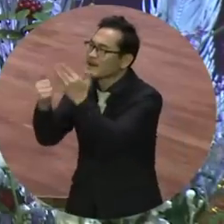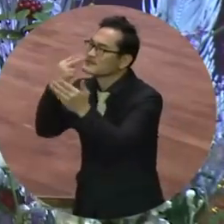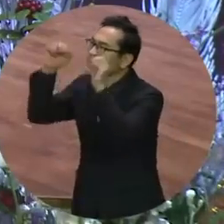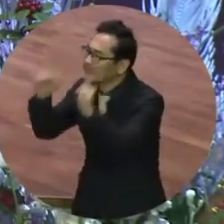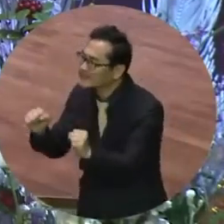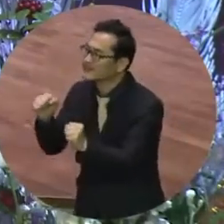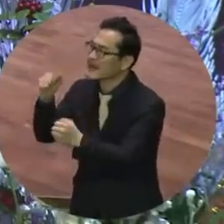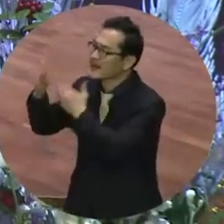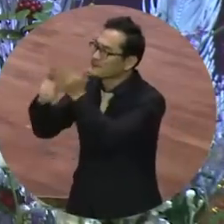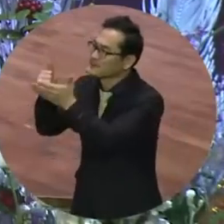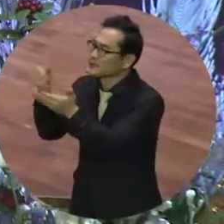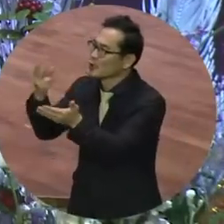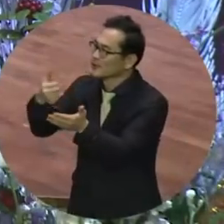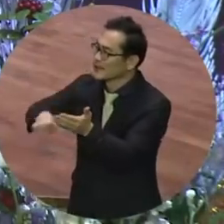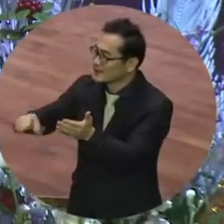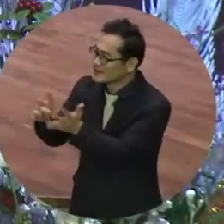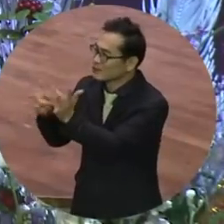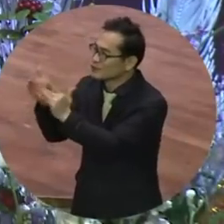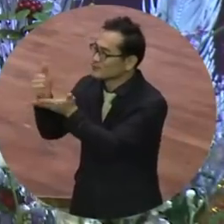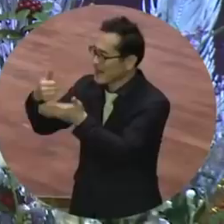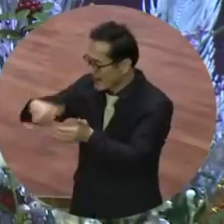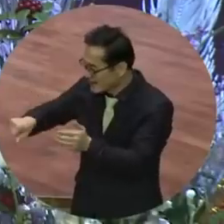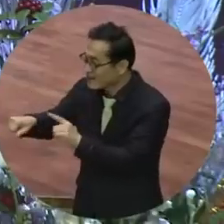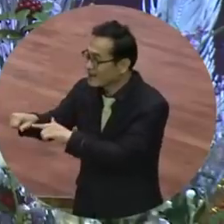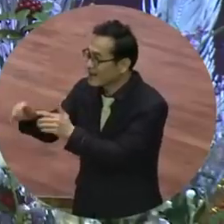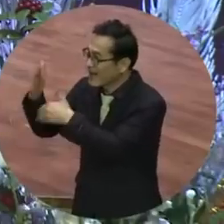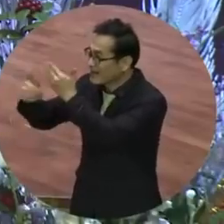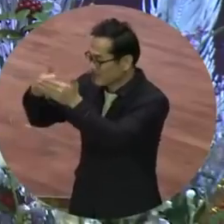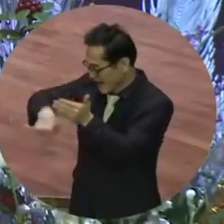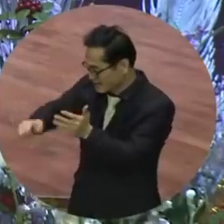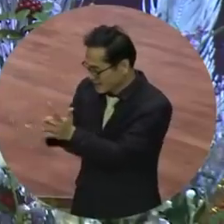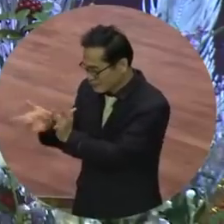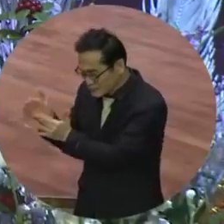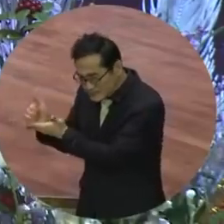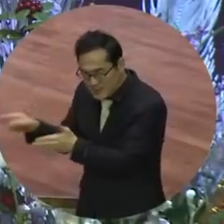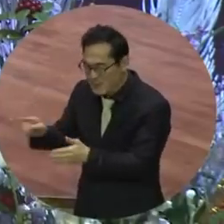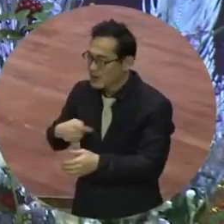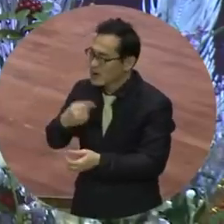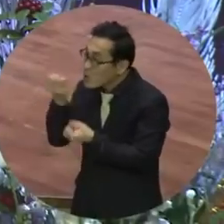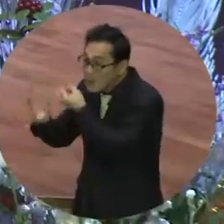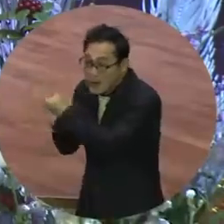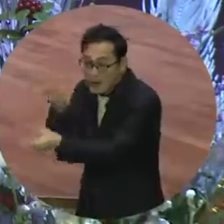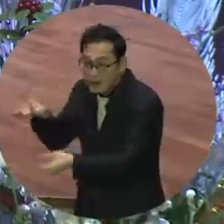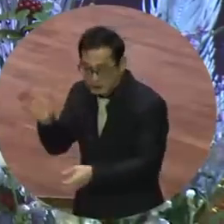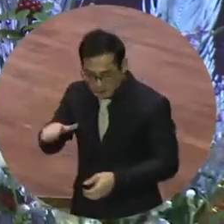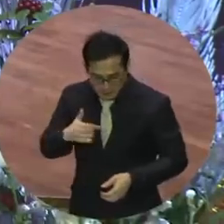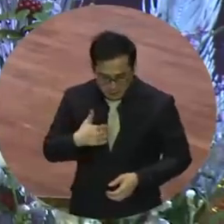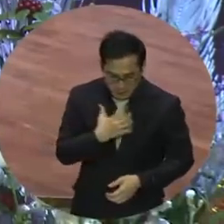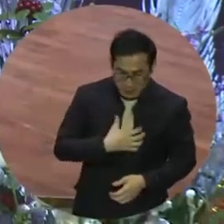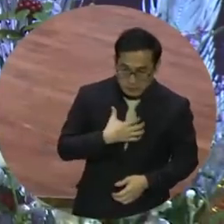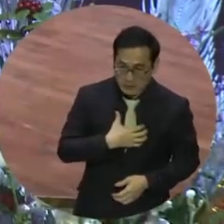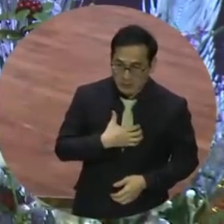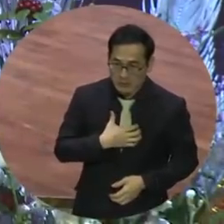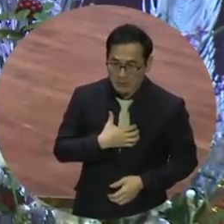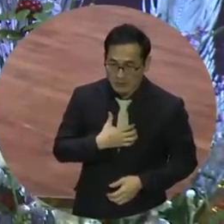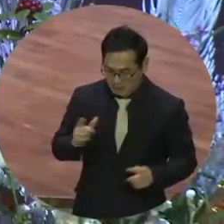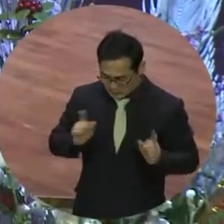실제로는 늘 근심을 많이 해. 근심이 계속 많은 사람은요 하나님 아주 기분 나빠요.